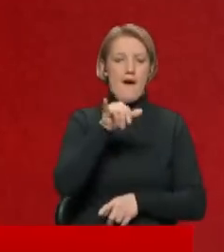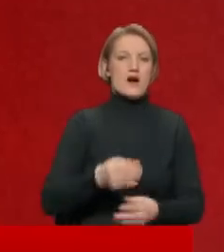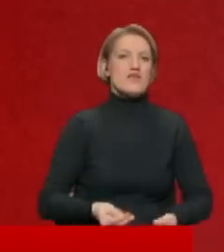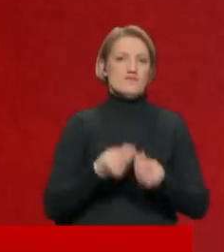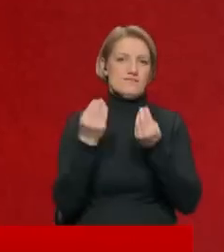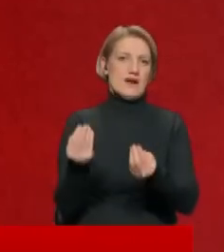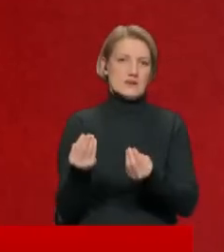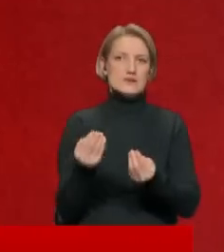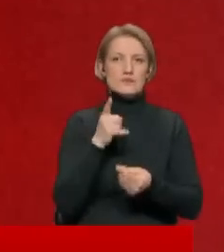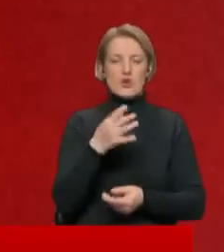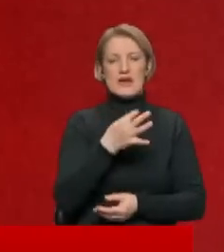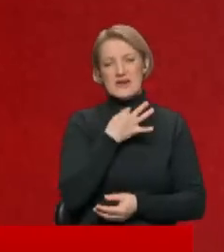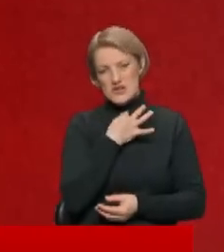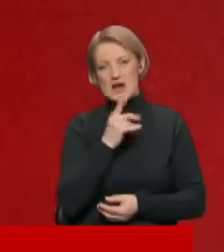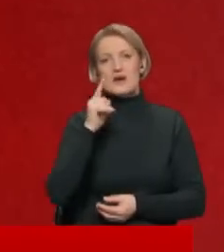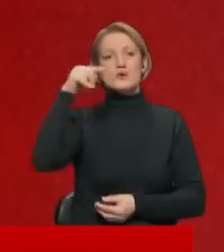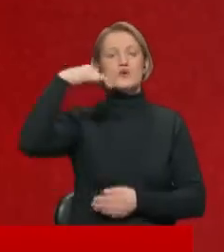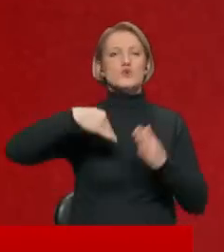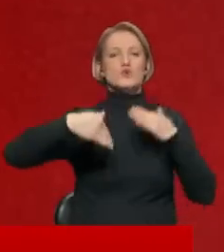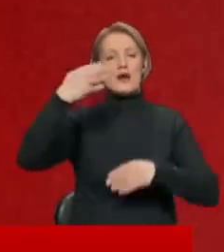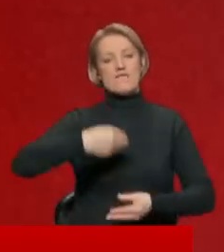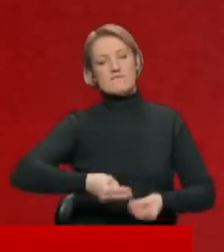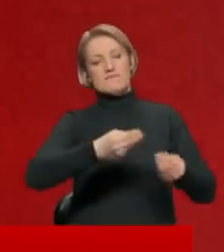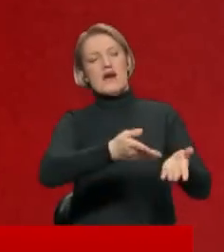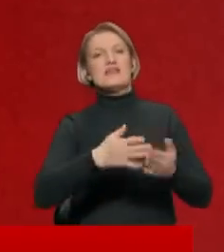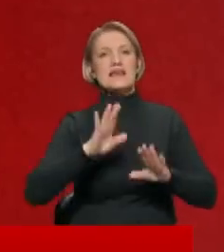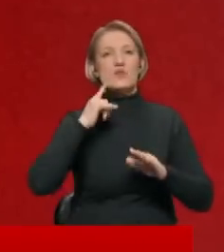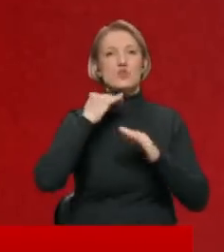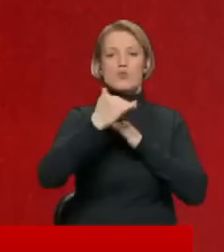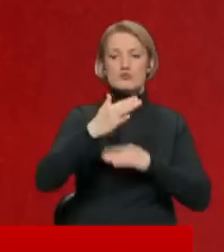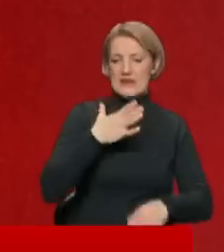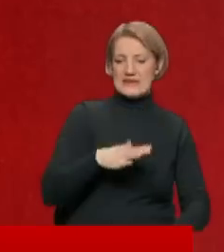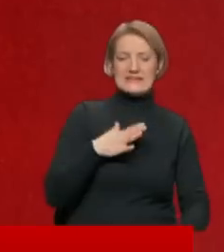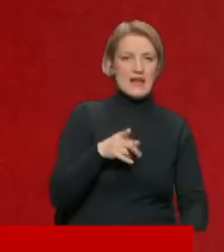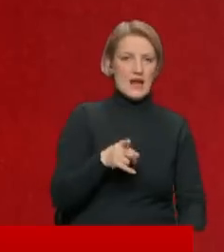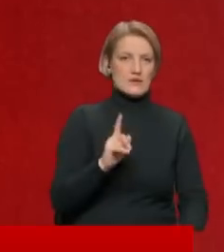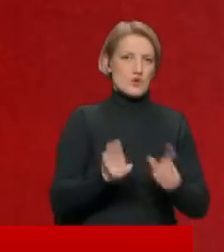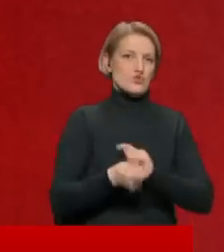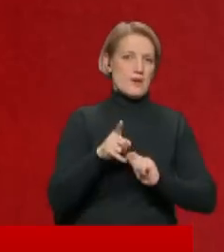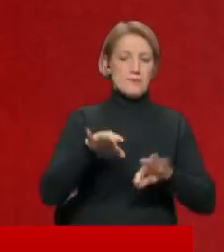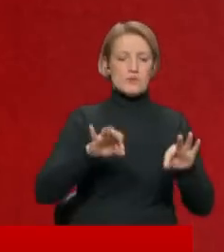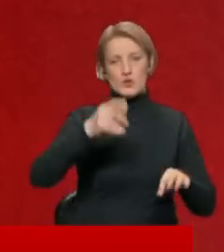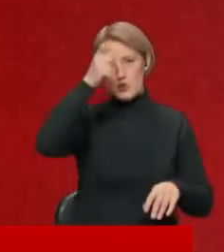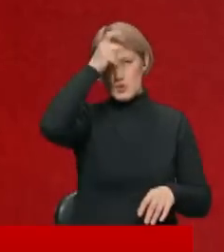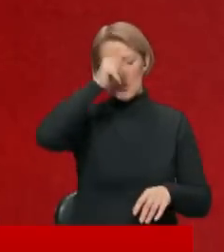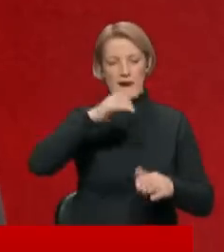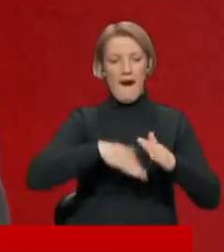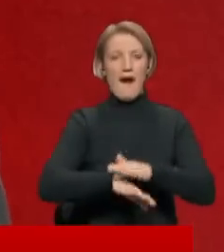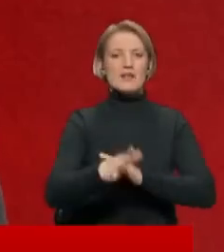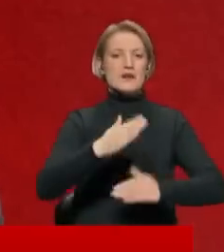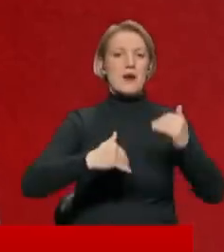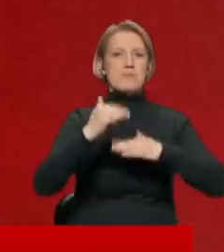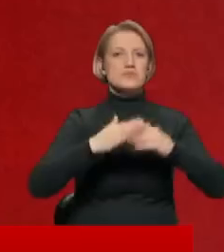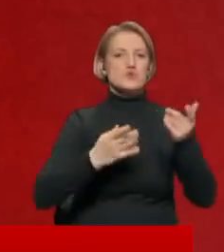Tabi bunu lütfederek yukarıdan vermeniz değil Bunu bir toplumsal talebe dönüştürmeniz bugün Türkiye alt yapısını kurmuş